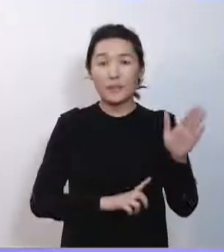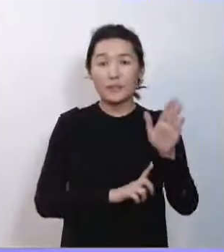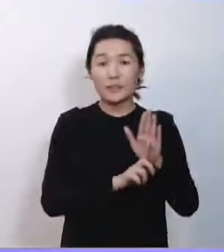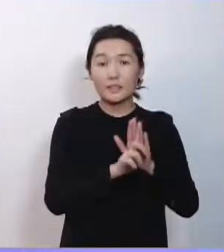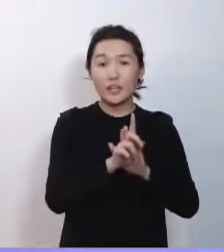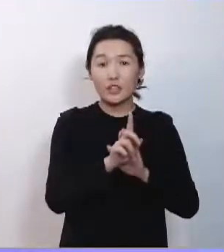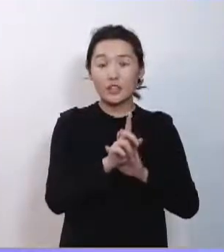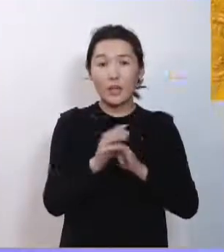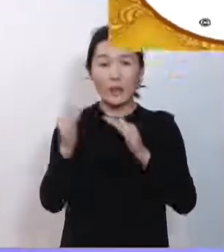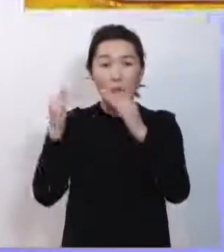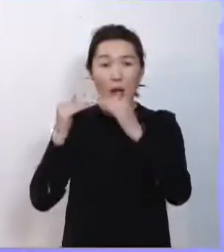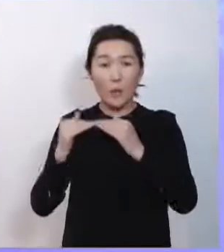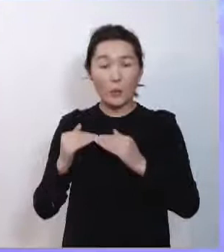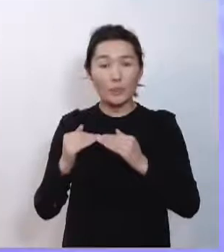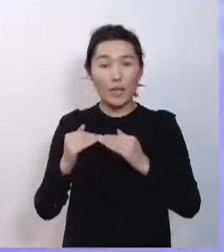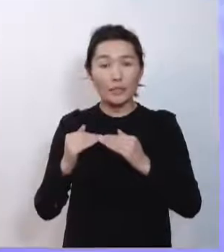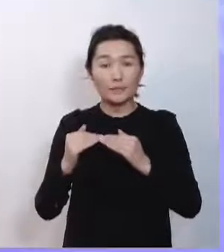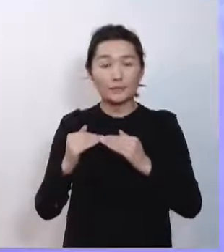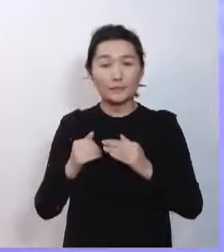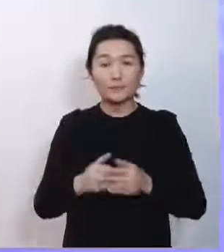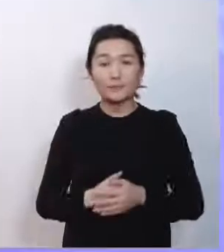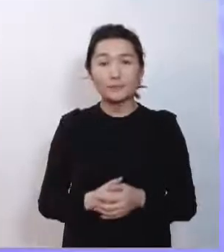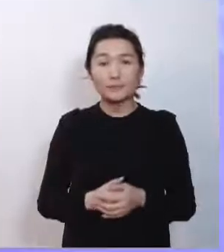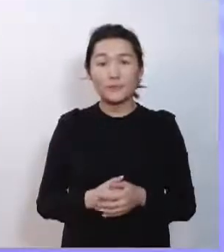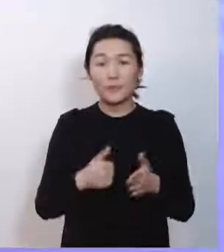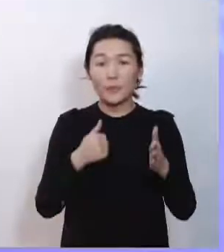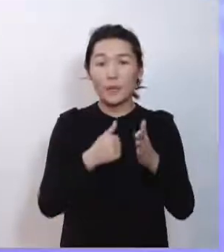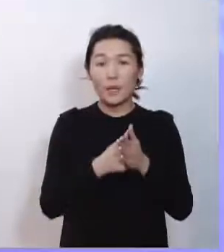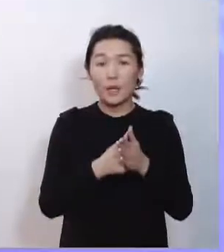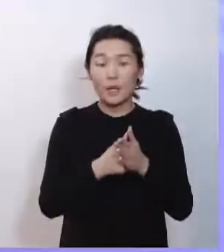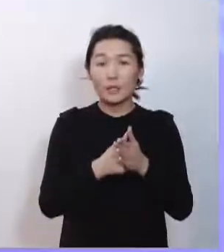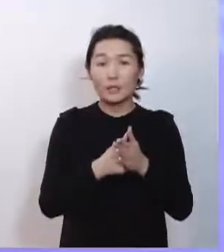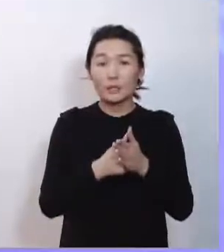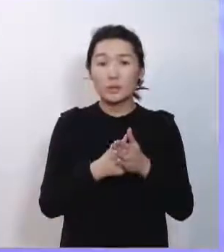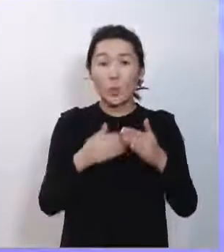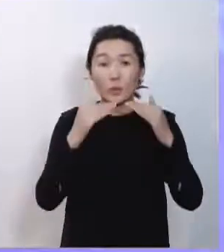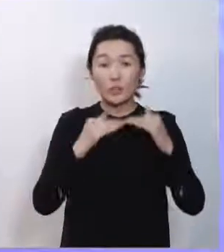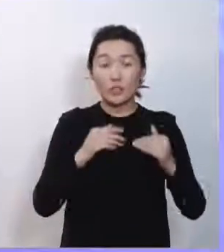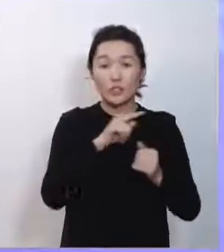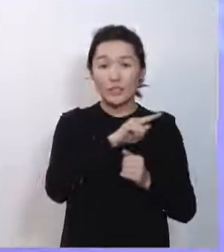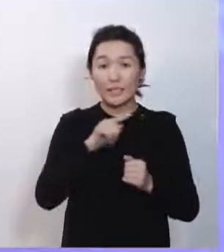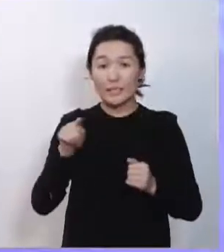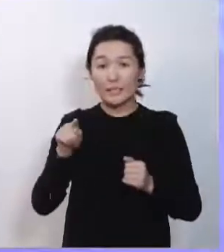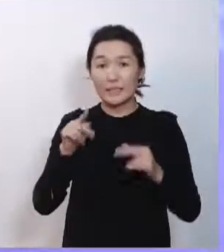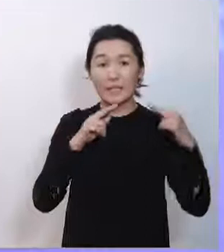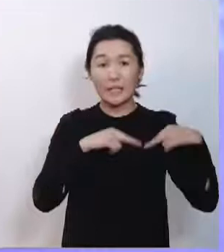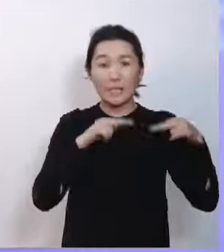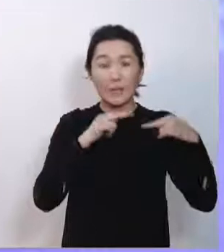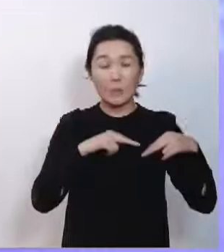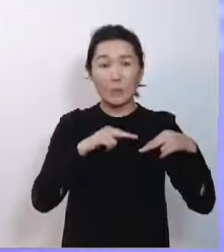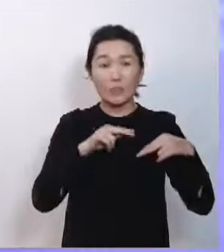Начинаем опускать вниз до нижней линии рабочей